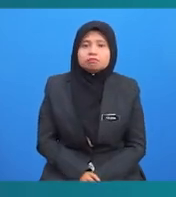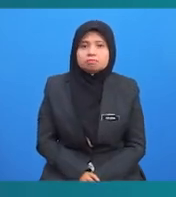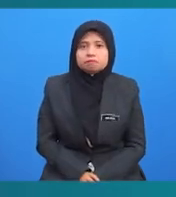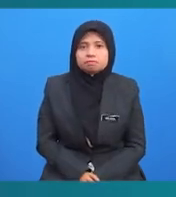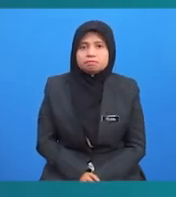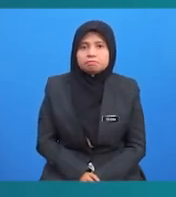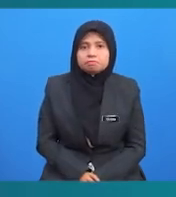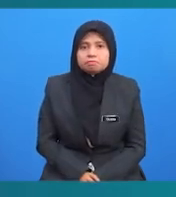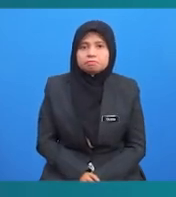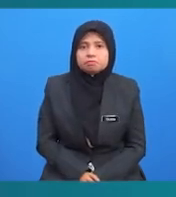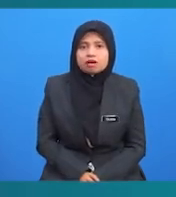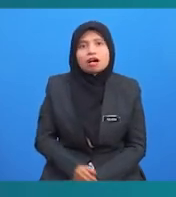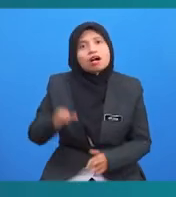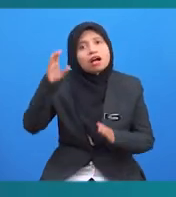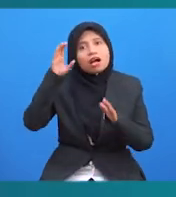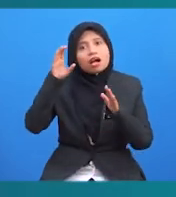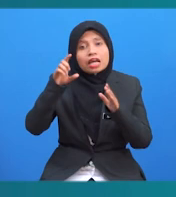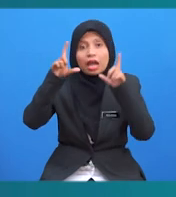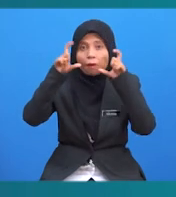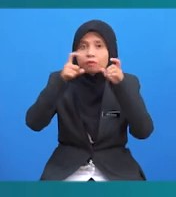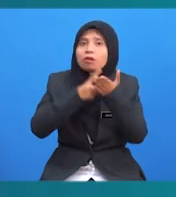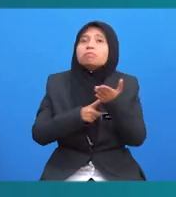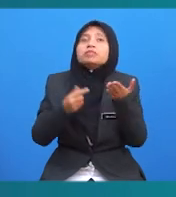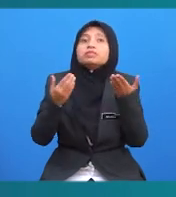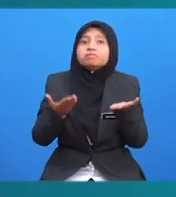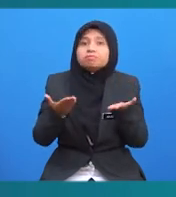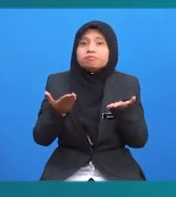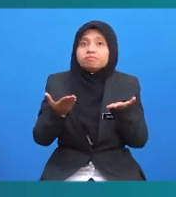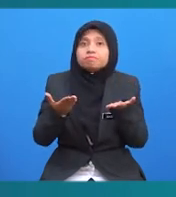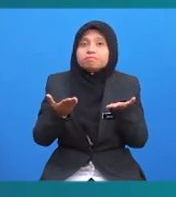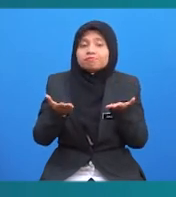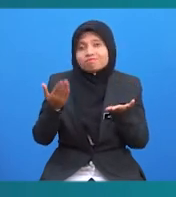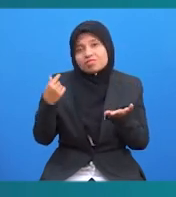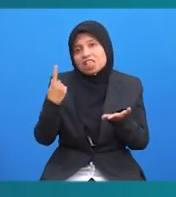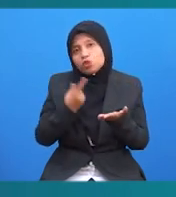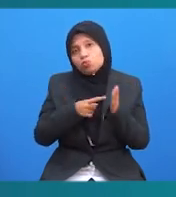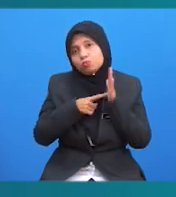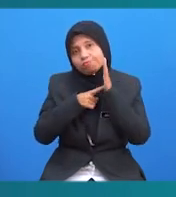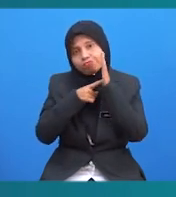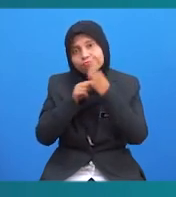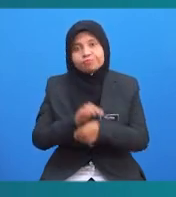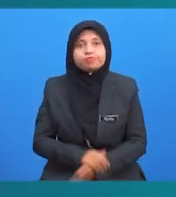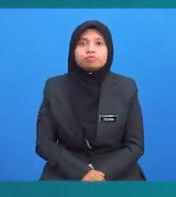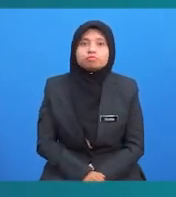ini. Kamera apakah yang menjadi pesaing itu? Mari saya tunjukkan.